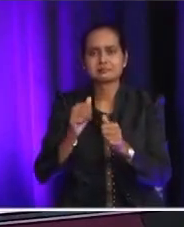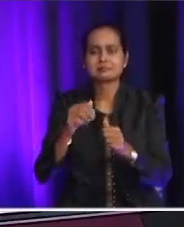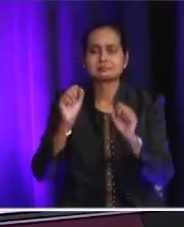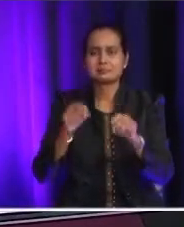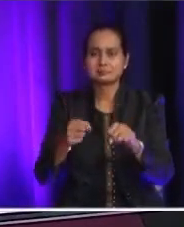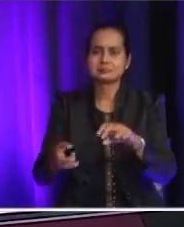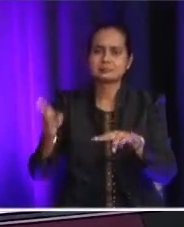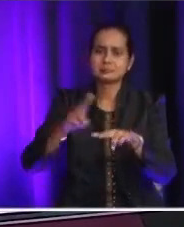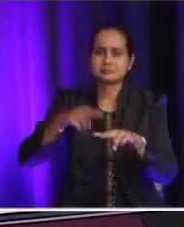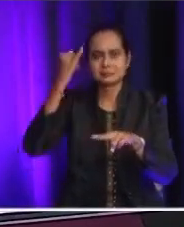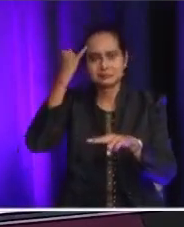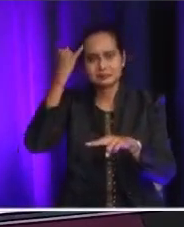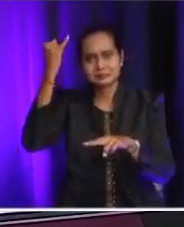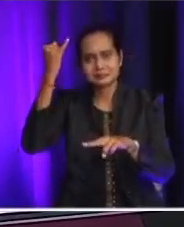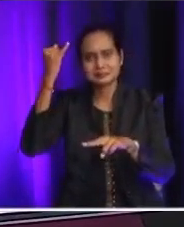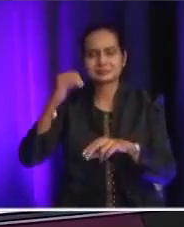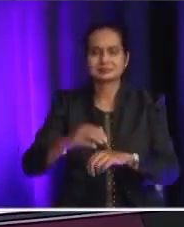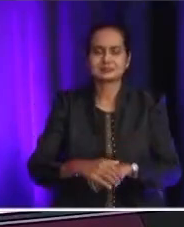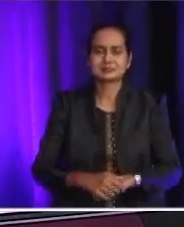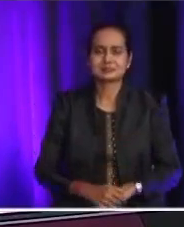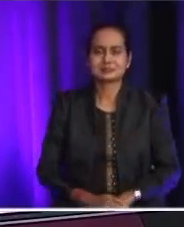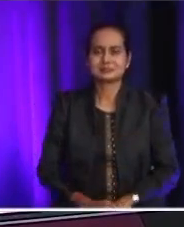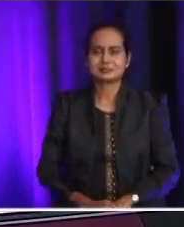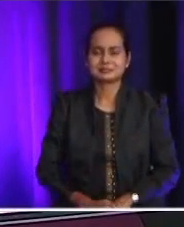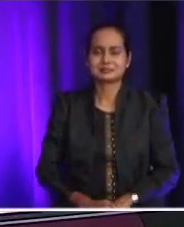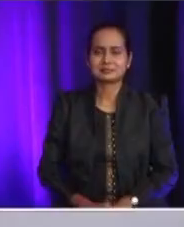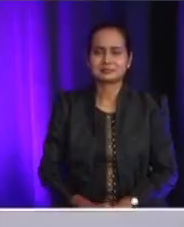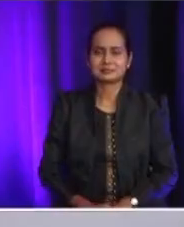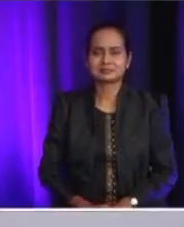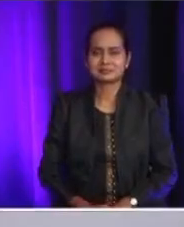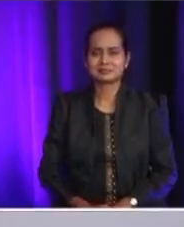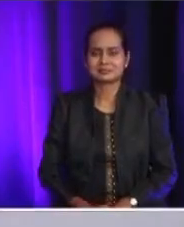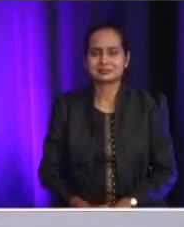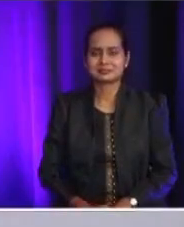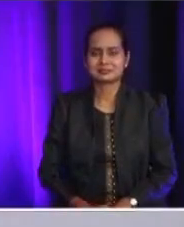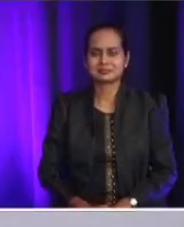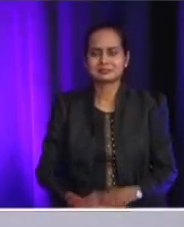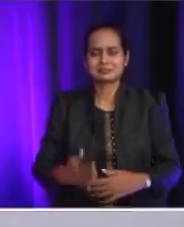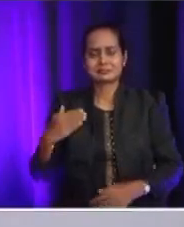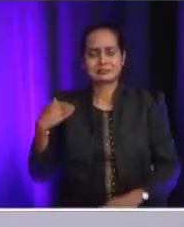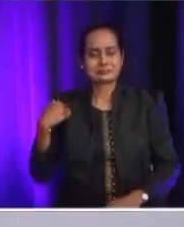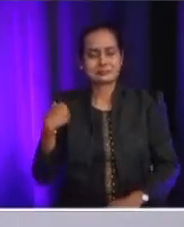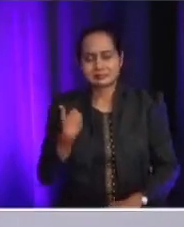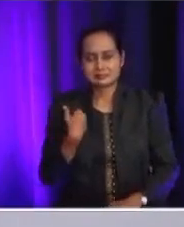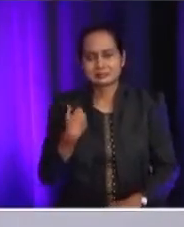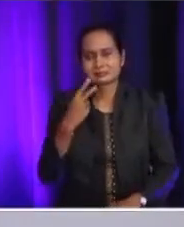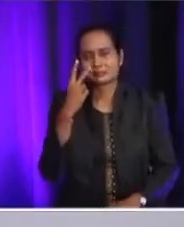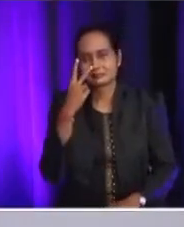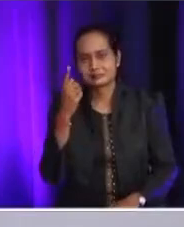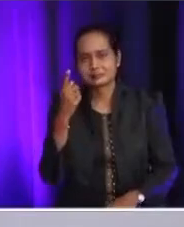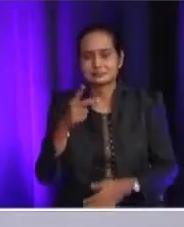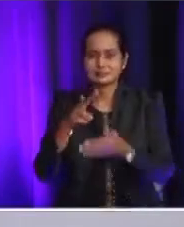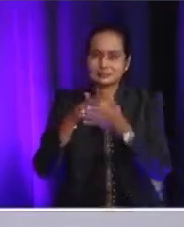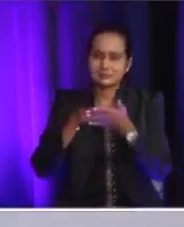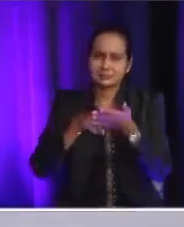dan juga merupakan salah satu jabatan ilmu, dan juga merupakan banyaklah. Dah penat dah cikgu dengar Akmal ni baca. Bagus ya.